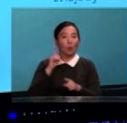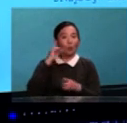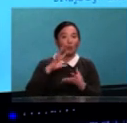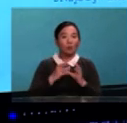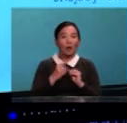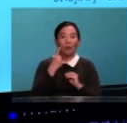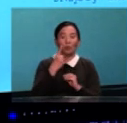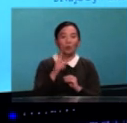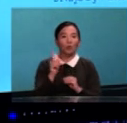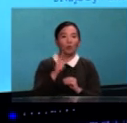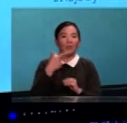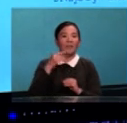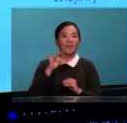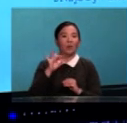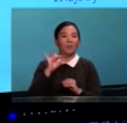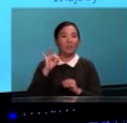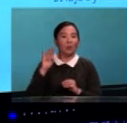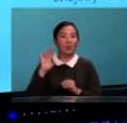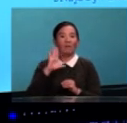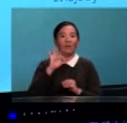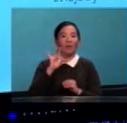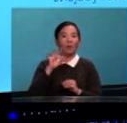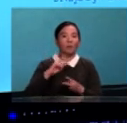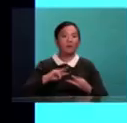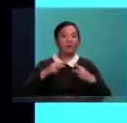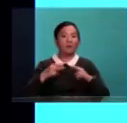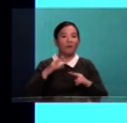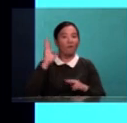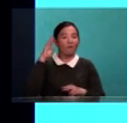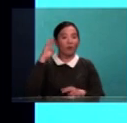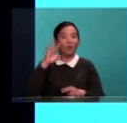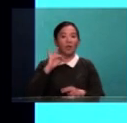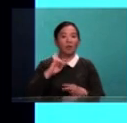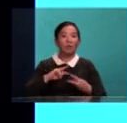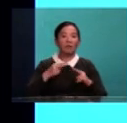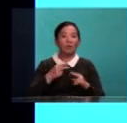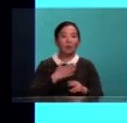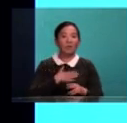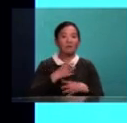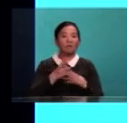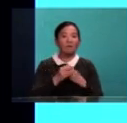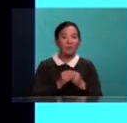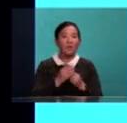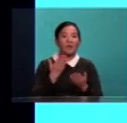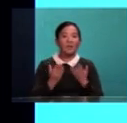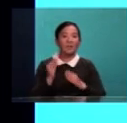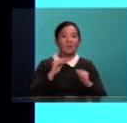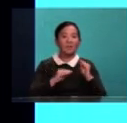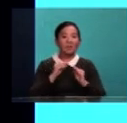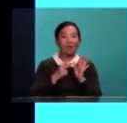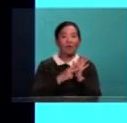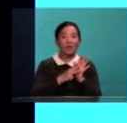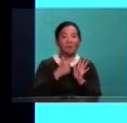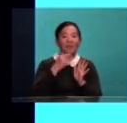одну вещь, что гидроксид ион и водород превращаются у нас в воду. При этом у нас с вами, если соединить 8